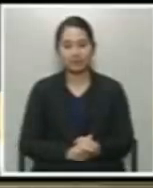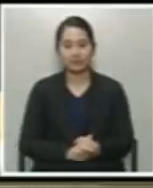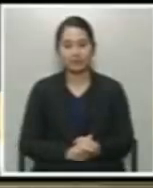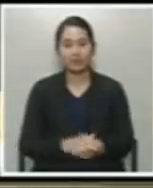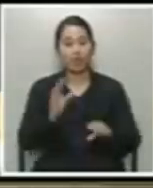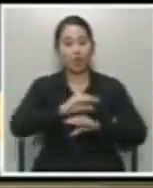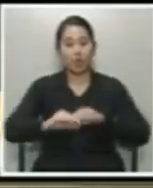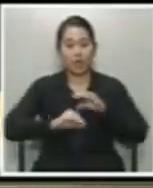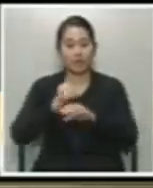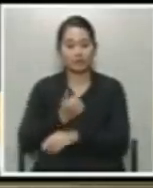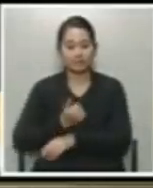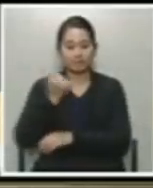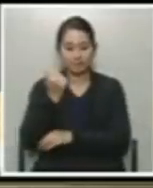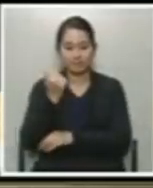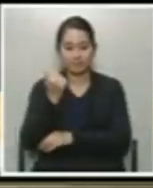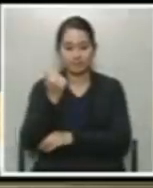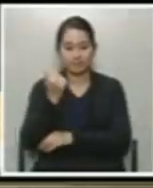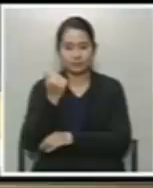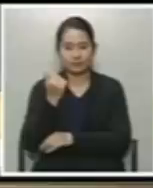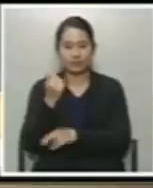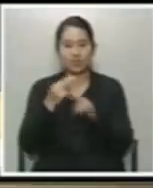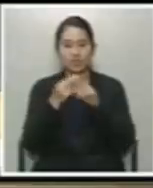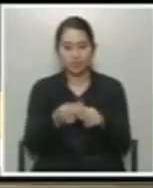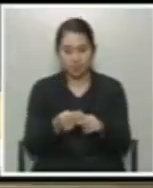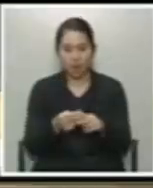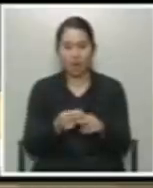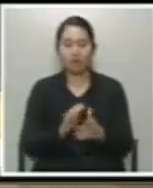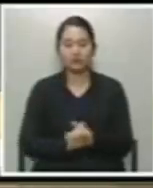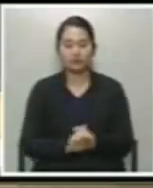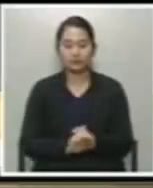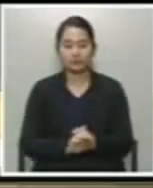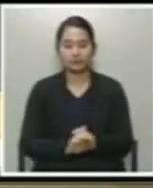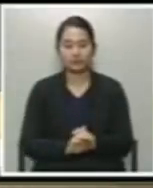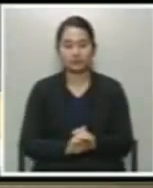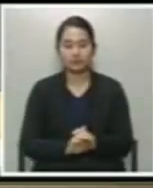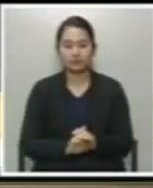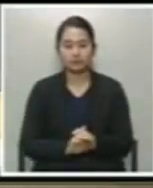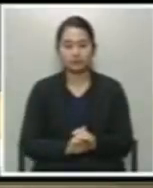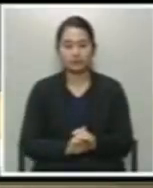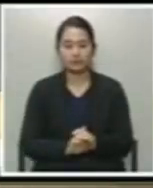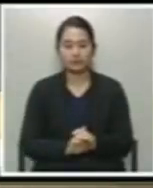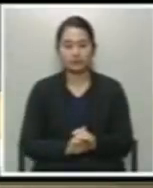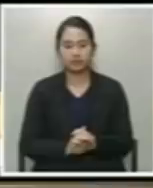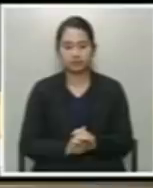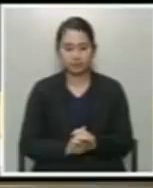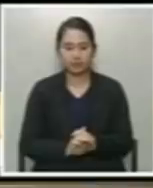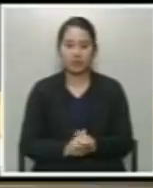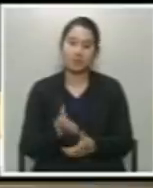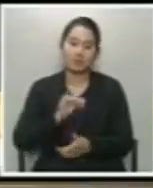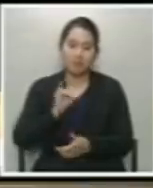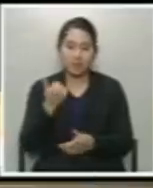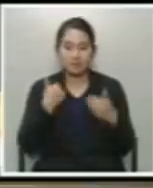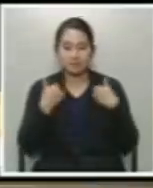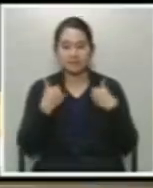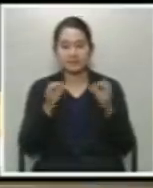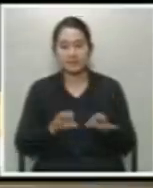อื่นมันมักจะเกิดผลเฉพาะในวันนั้นแล้วก็ระยะหลังมันไม่อาจจะมีความจำเป็น